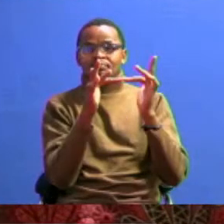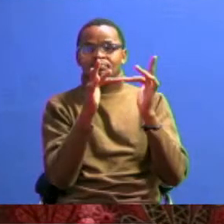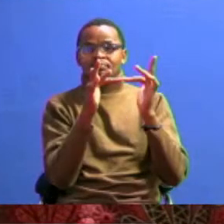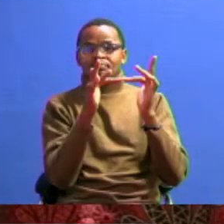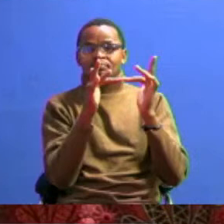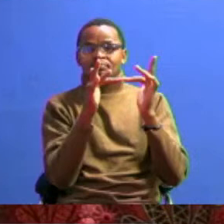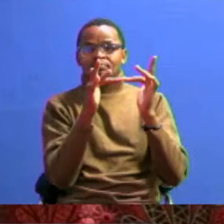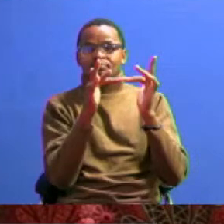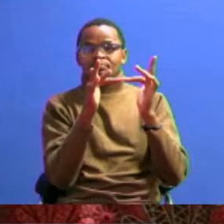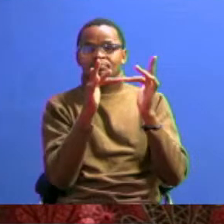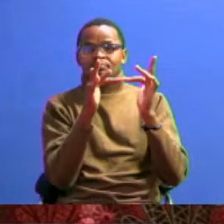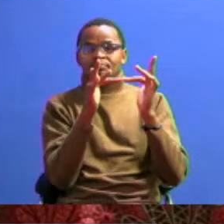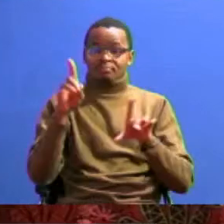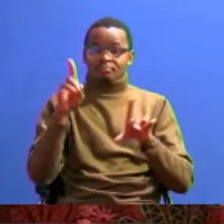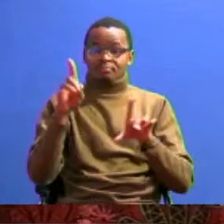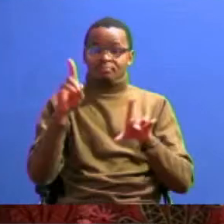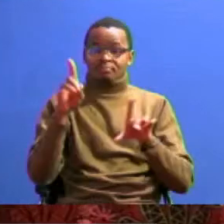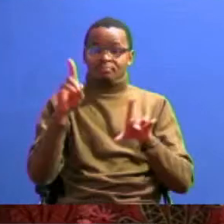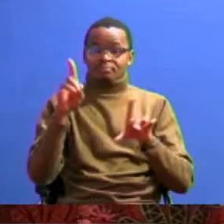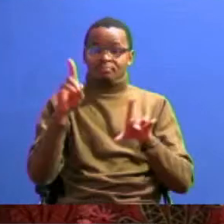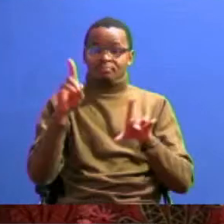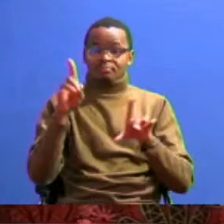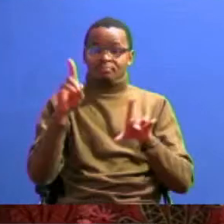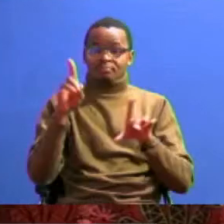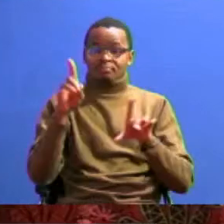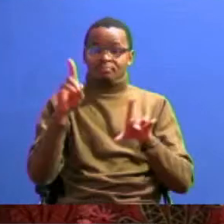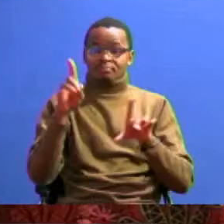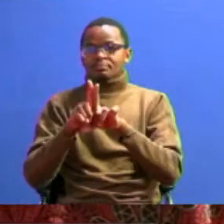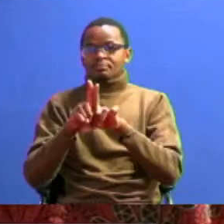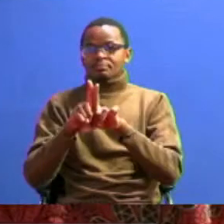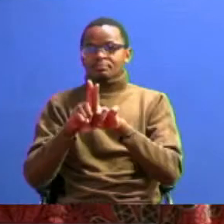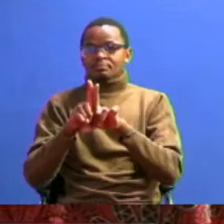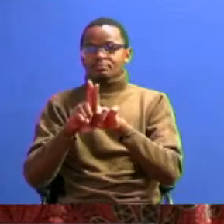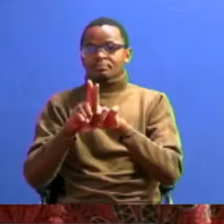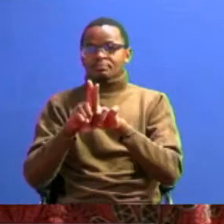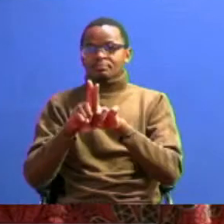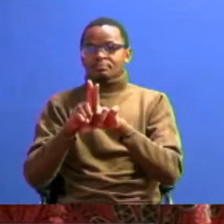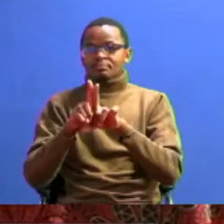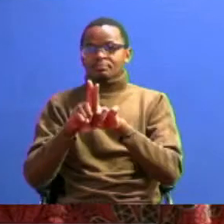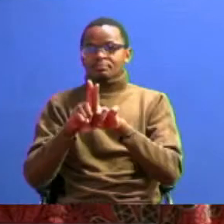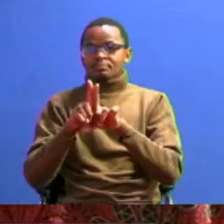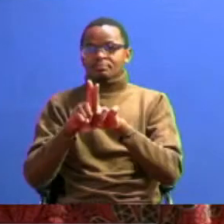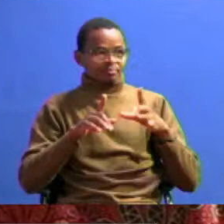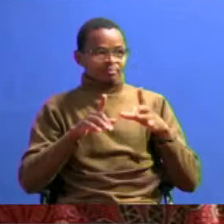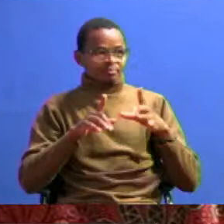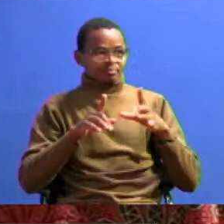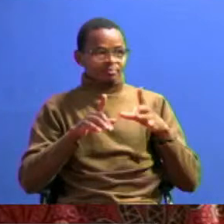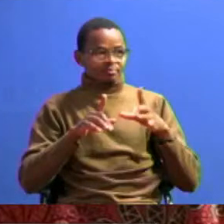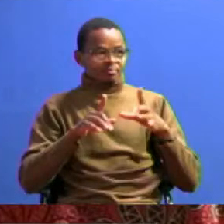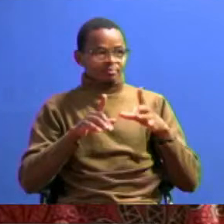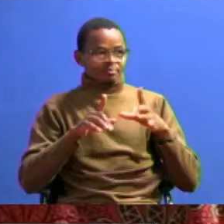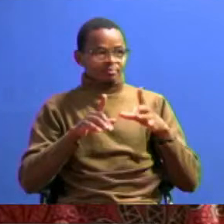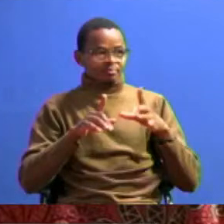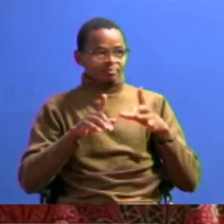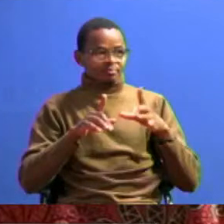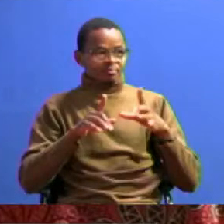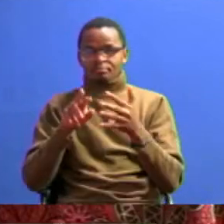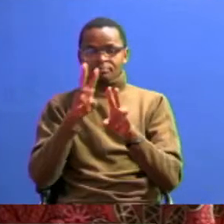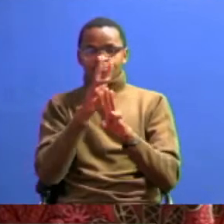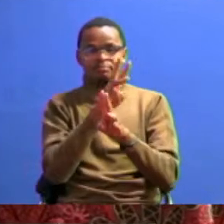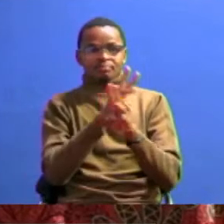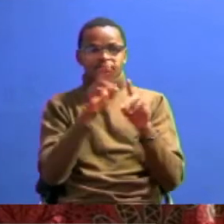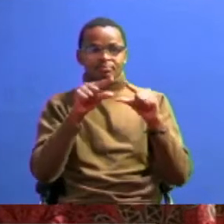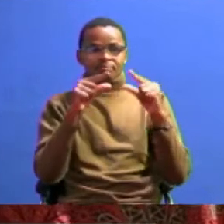ya huyu ambaye aliumiza watu. Hata katika mitandao unaona bado kunatembea katika ma WhatsApp groups,